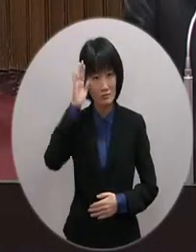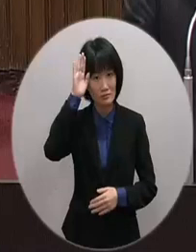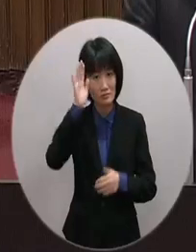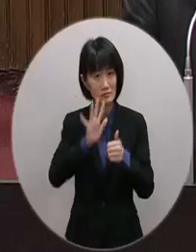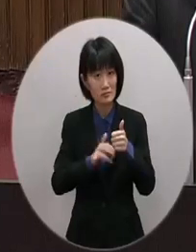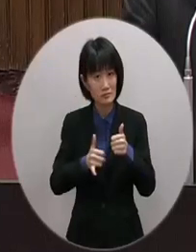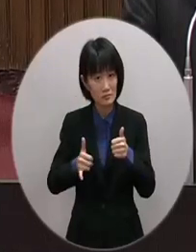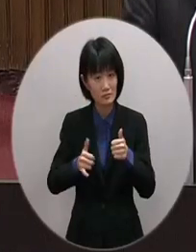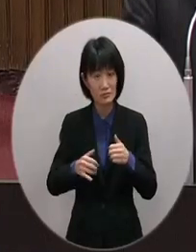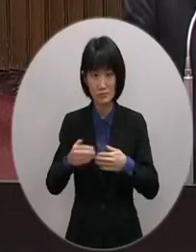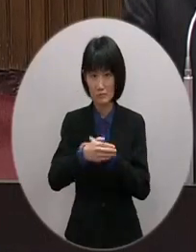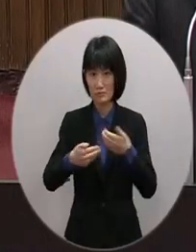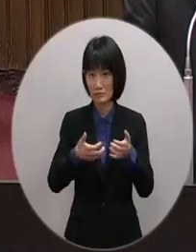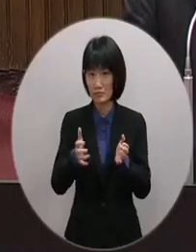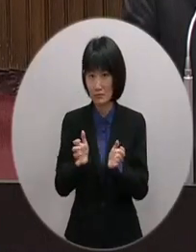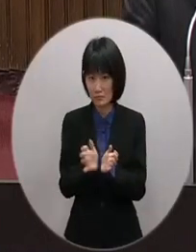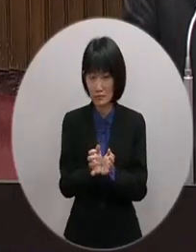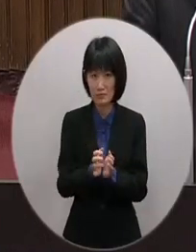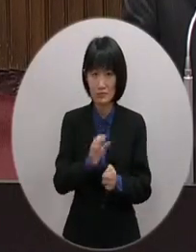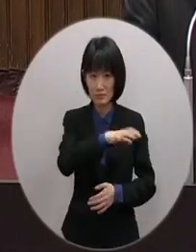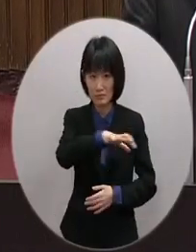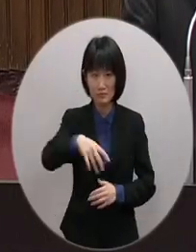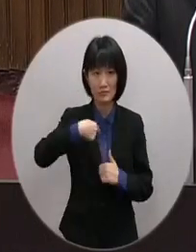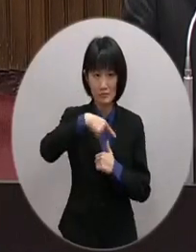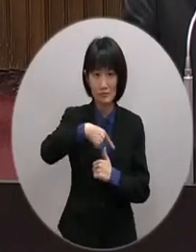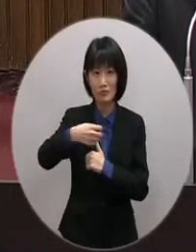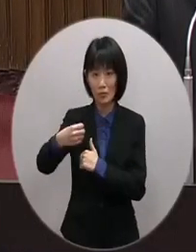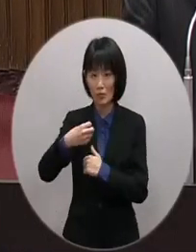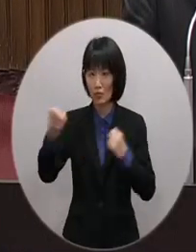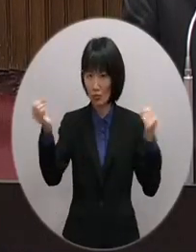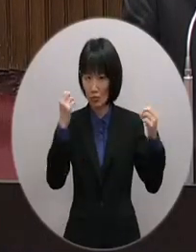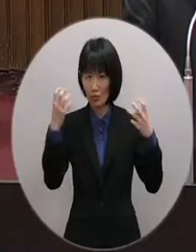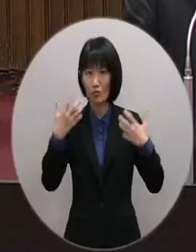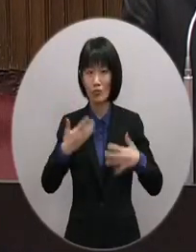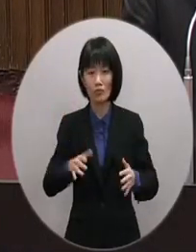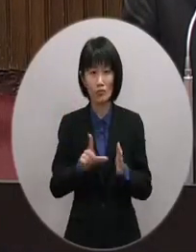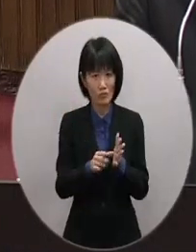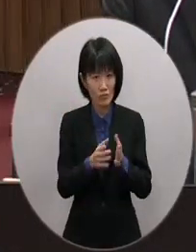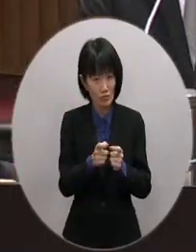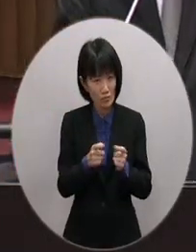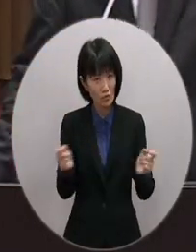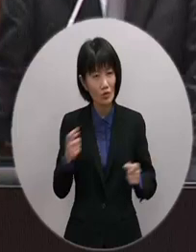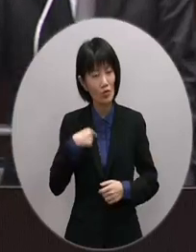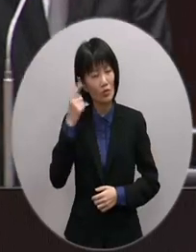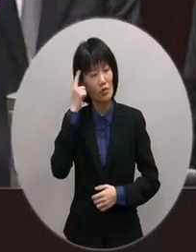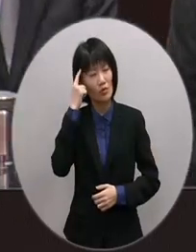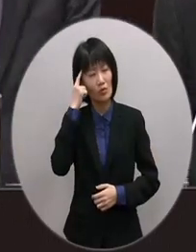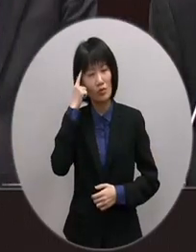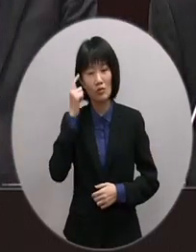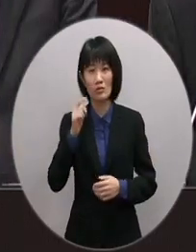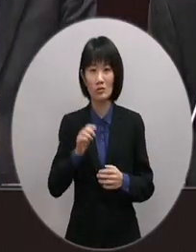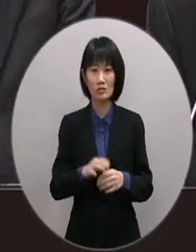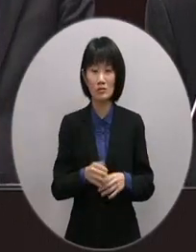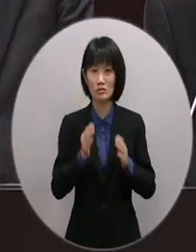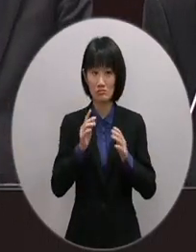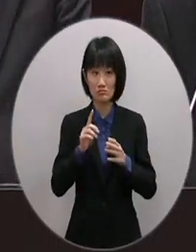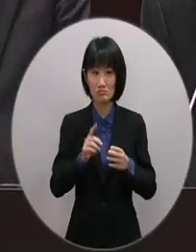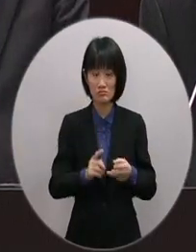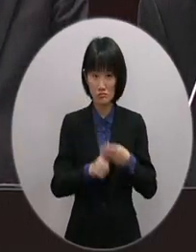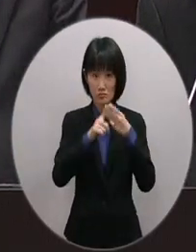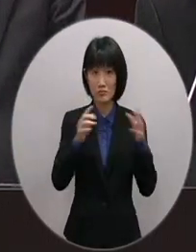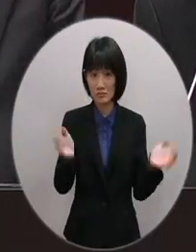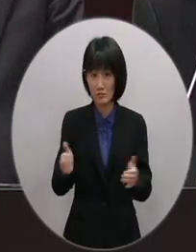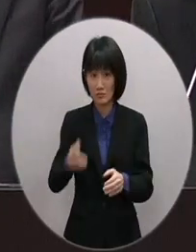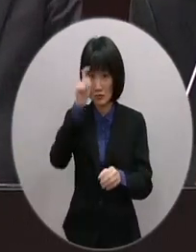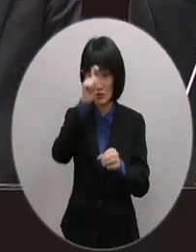实交通部在各位的指教跟我们对这件事情进更多的思考以后呢，绝对不会停留在财务上来